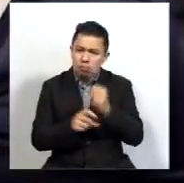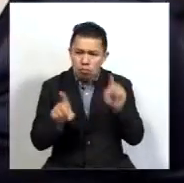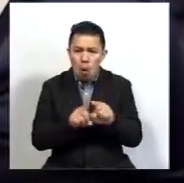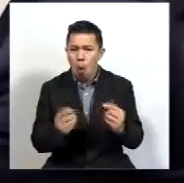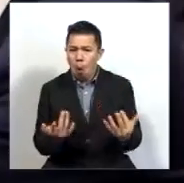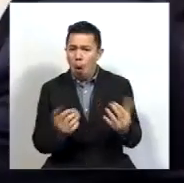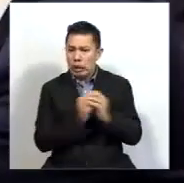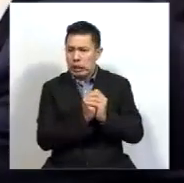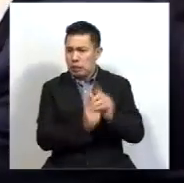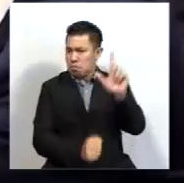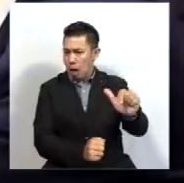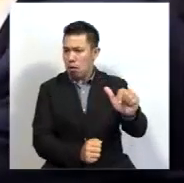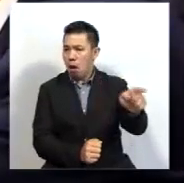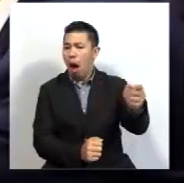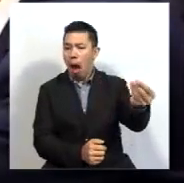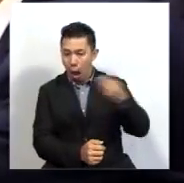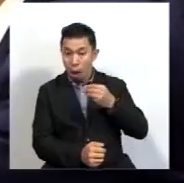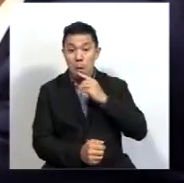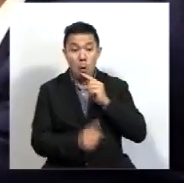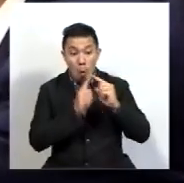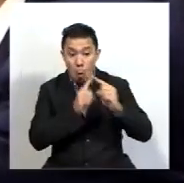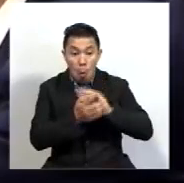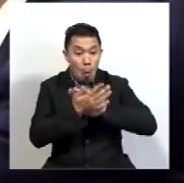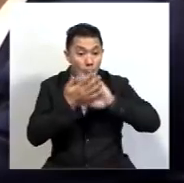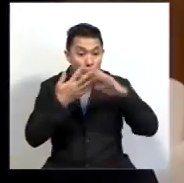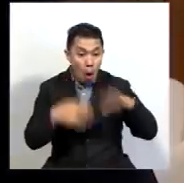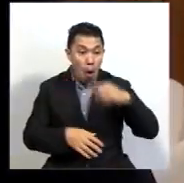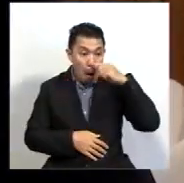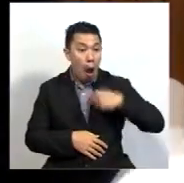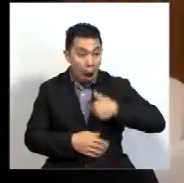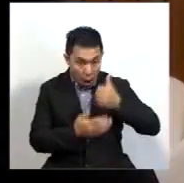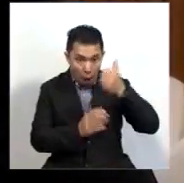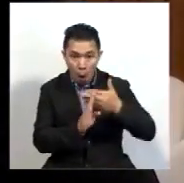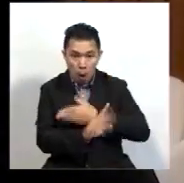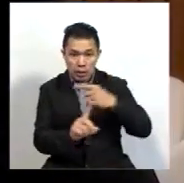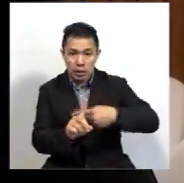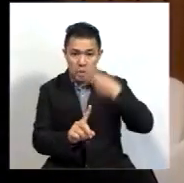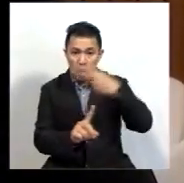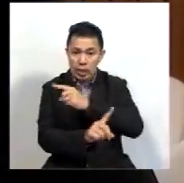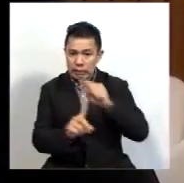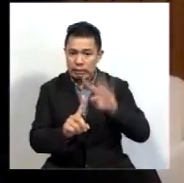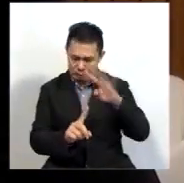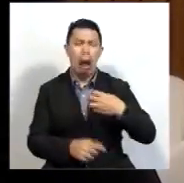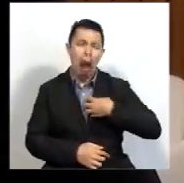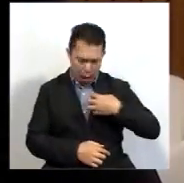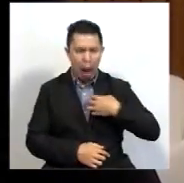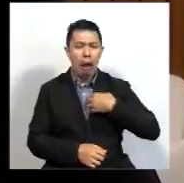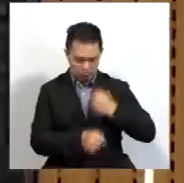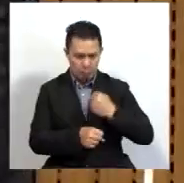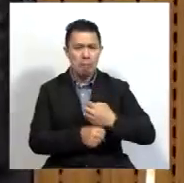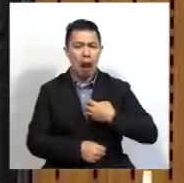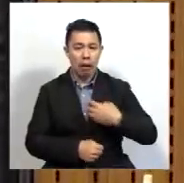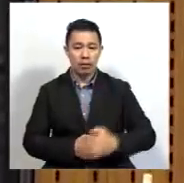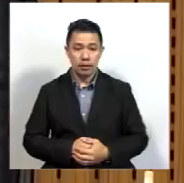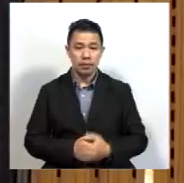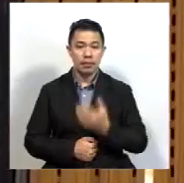คือรอประเทศจีนไฟเขียวและหากสามารถเจรจาให้เข้าไปรับคนไทยได้ก่อนวันที่4กุมภาพันธ์เนี่ยก็อยากจะทำนะครับ